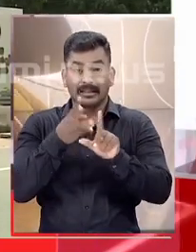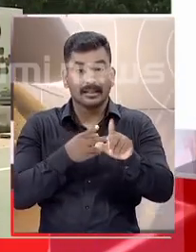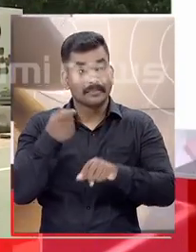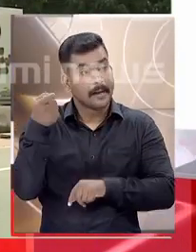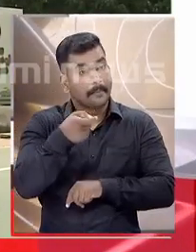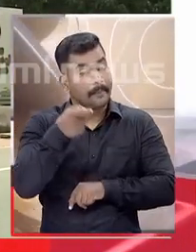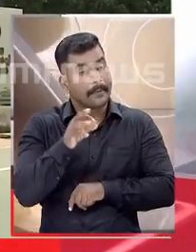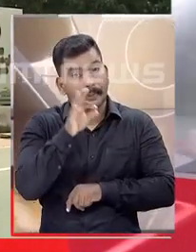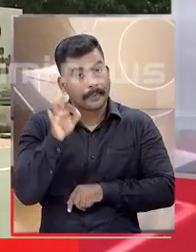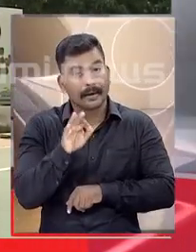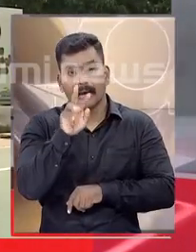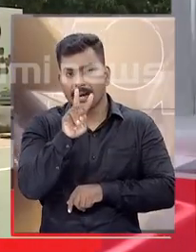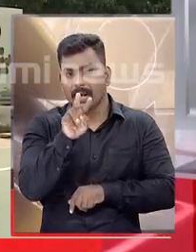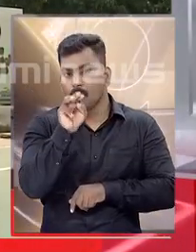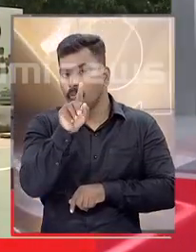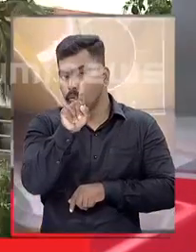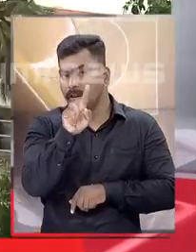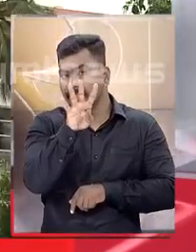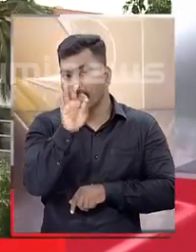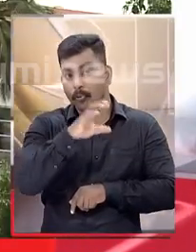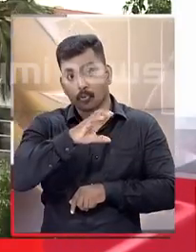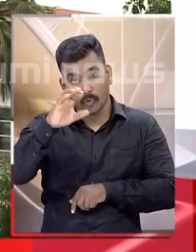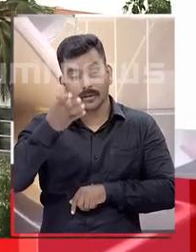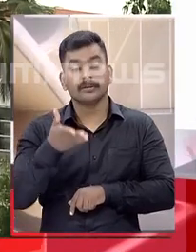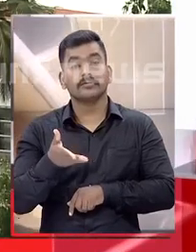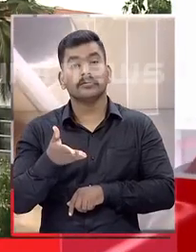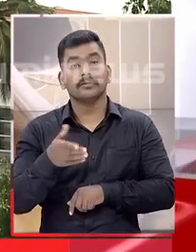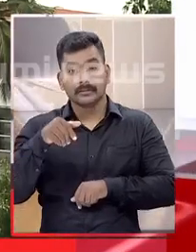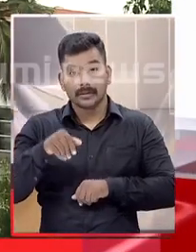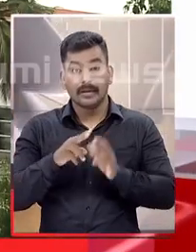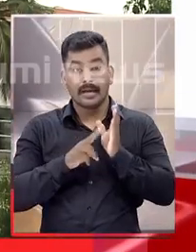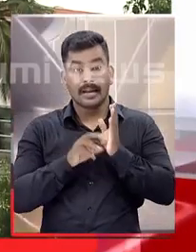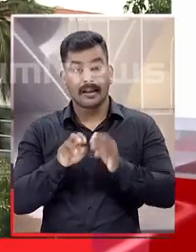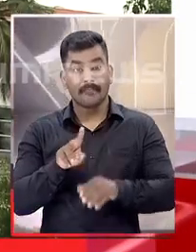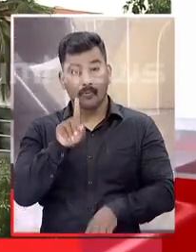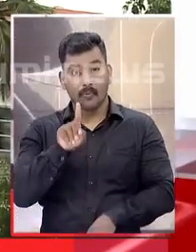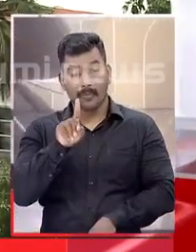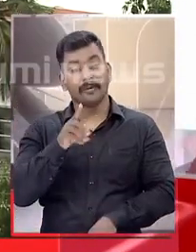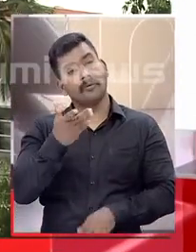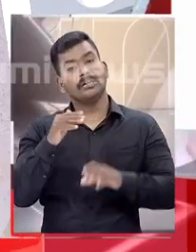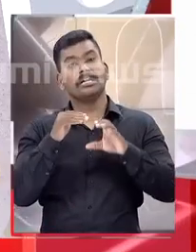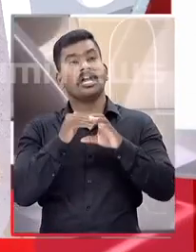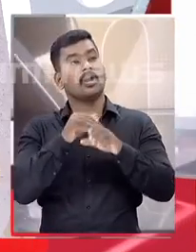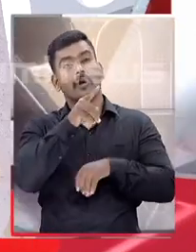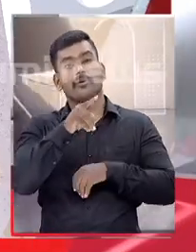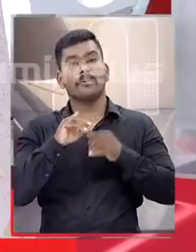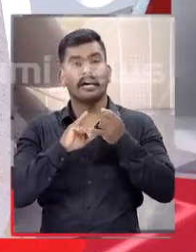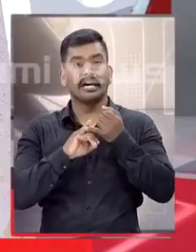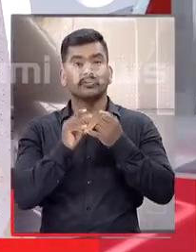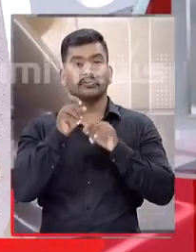അത് 2140 കോടി രൂപ വരുന്നു. വേണ്ട, ഈ 1ാം തീയതി തിരുവനന്തപുരത്ത് അല്ല കൊച്ചിയിലെ സപ്ലൈകോയുടെ